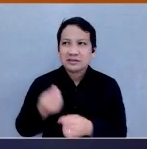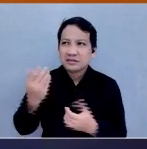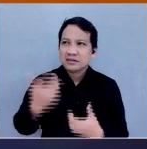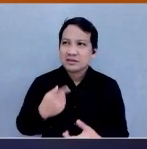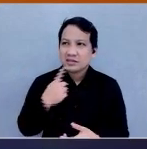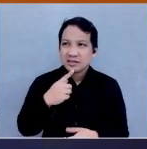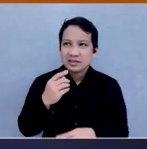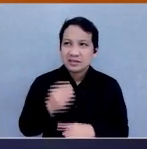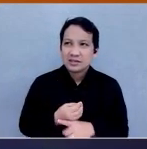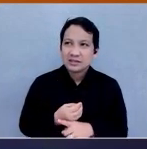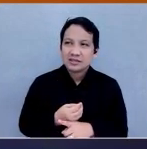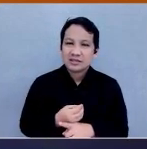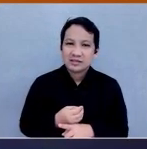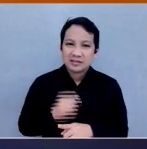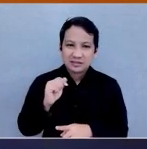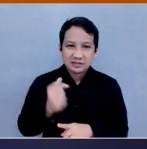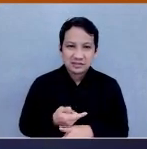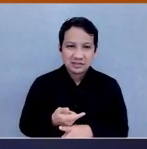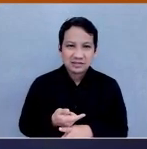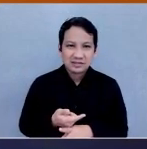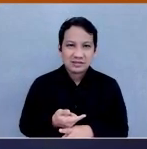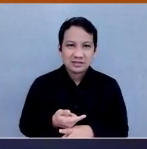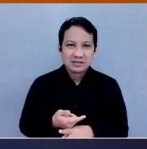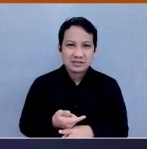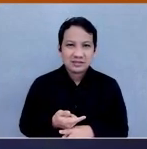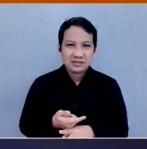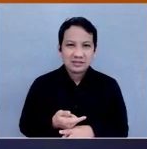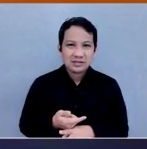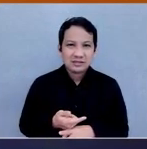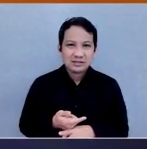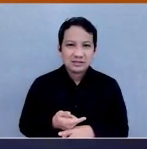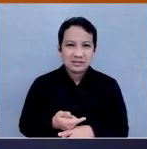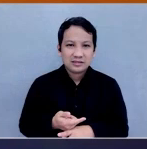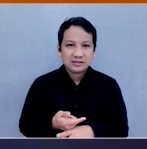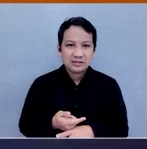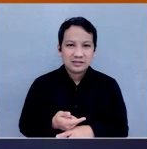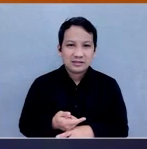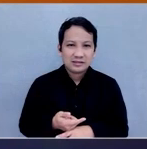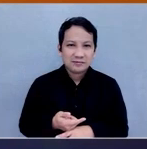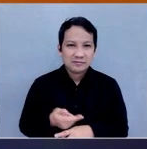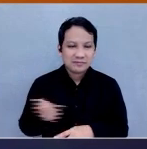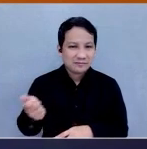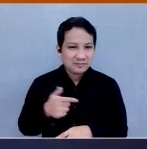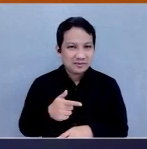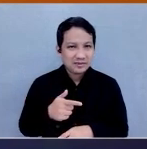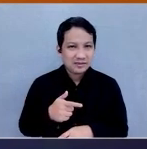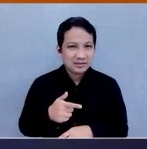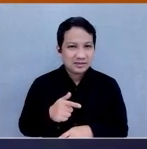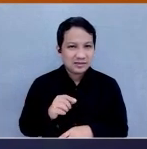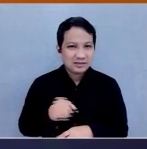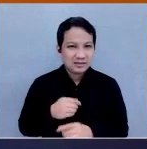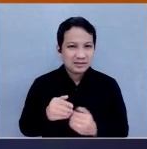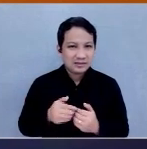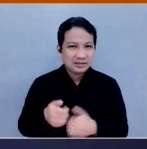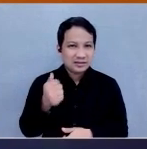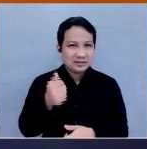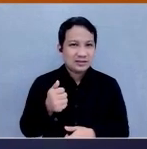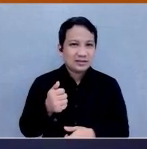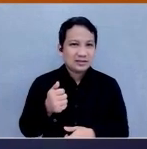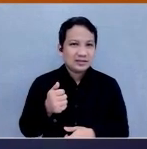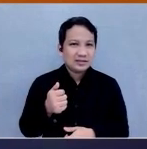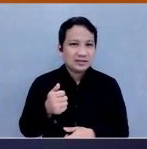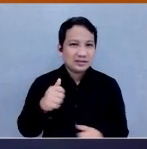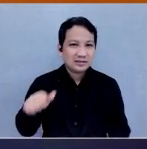August yung results, pero September kami sinabihan na pasado kami. So, yung challenges